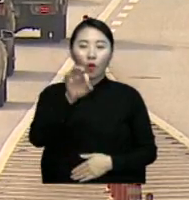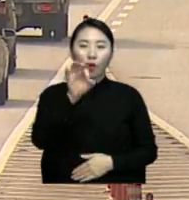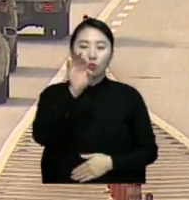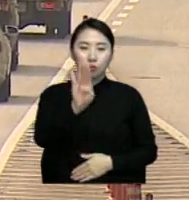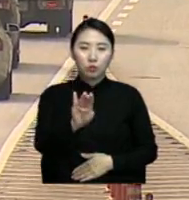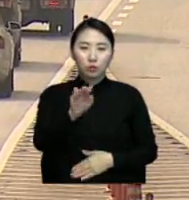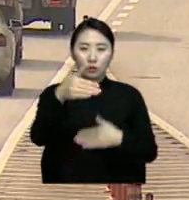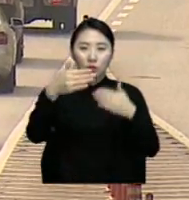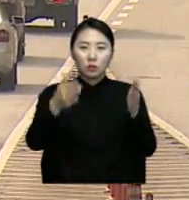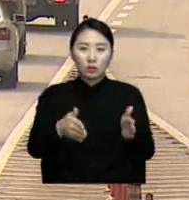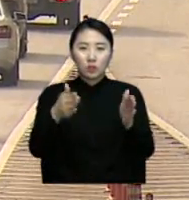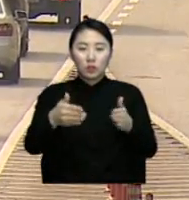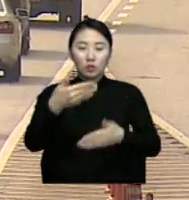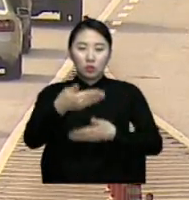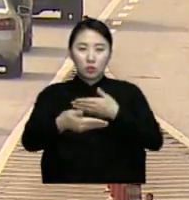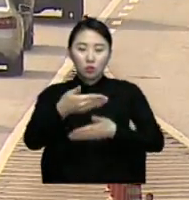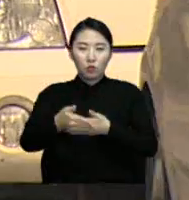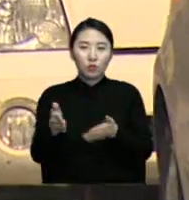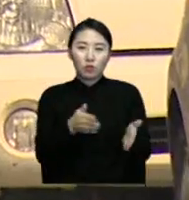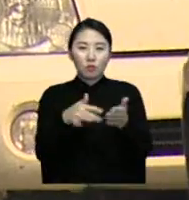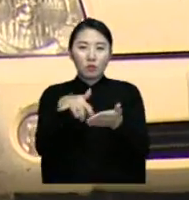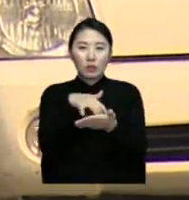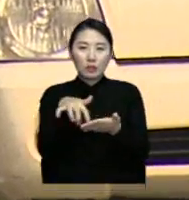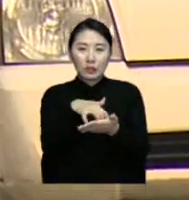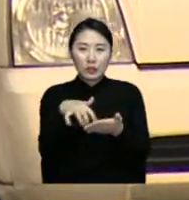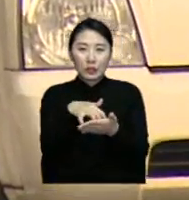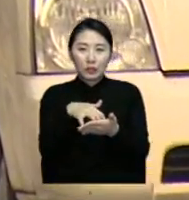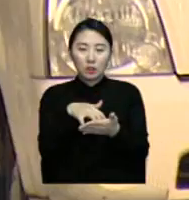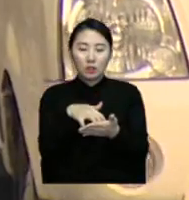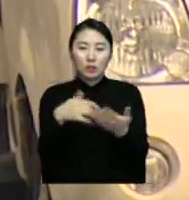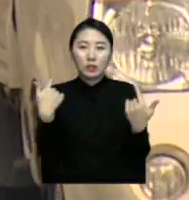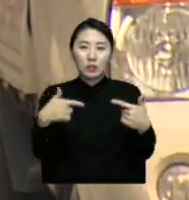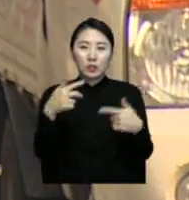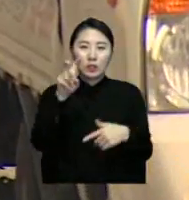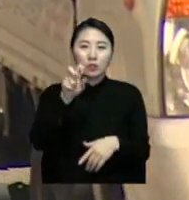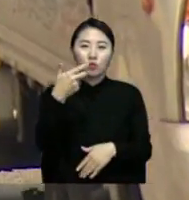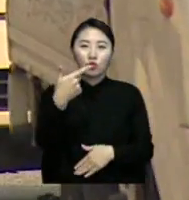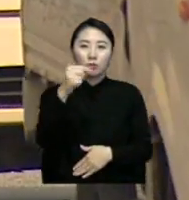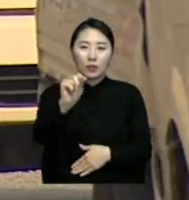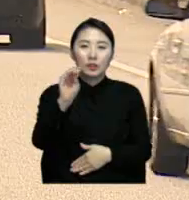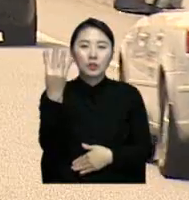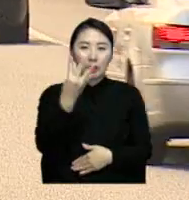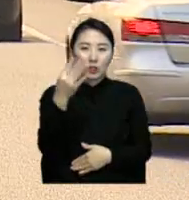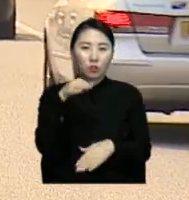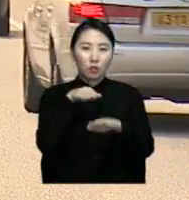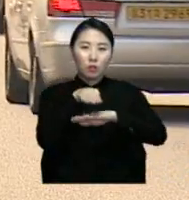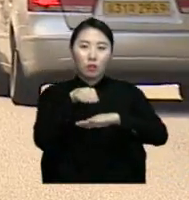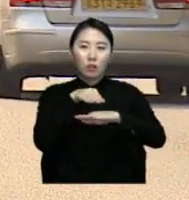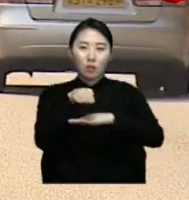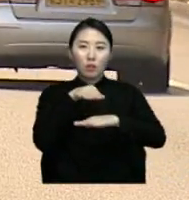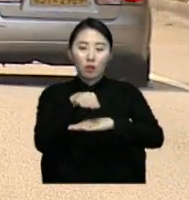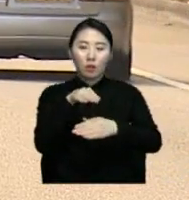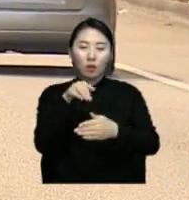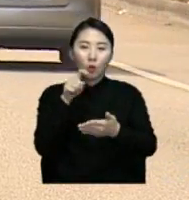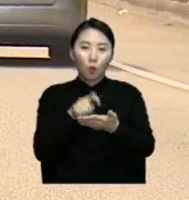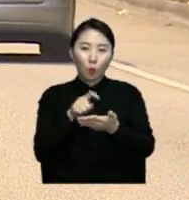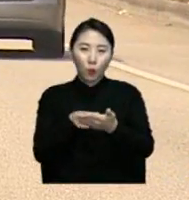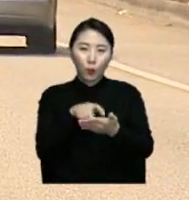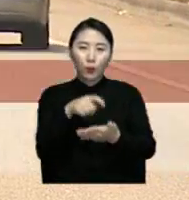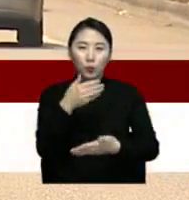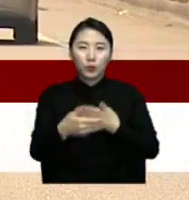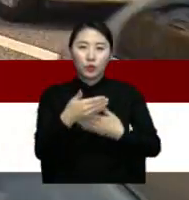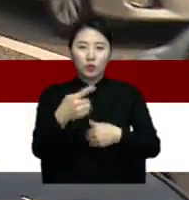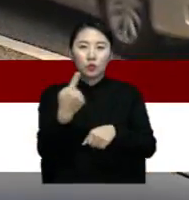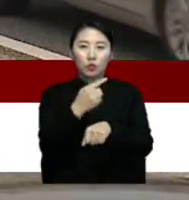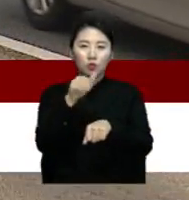경부간선도로 서초에서 양재 구간 차량 통행량은 상하행을 합쳐 하루 26만 4천 대, 고속도로가 개통한